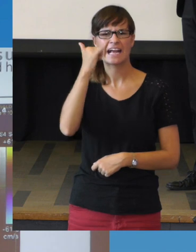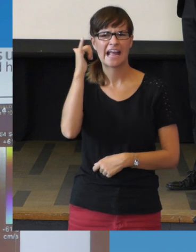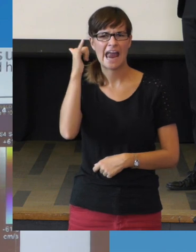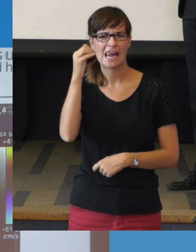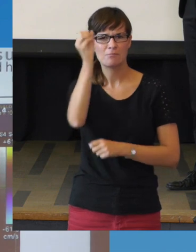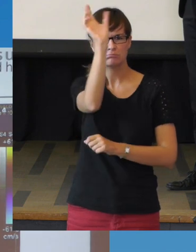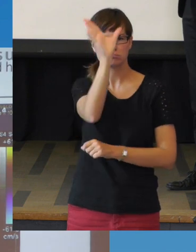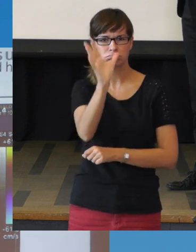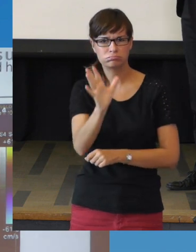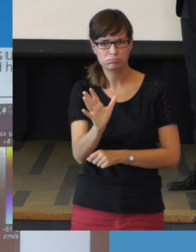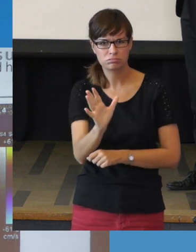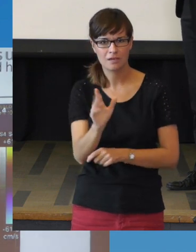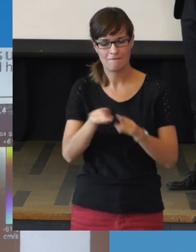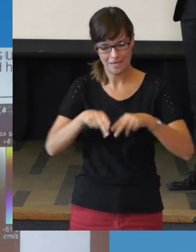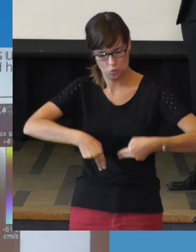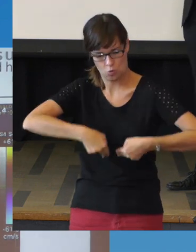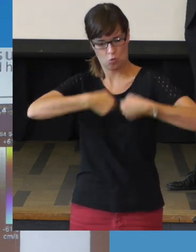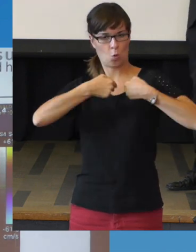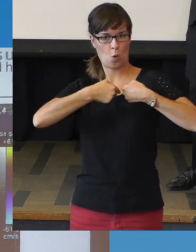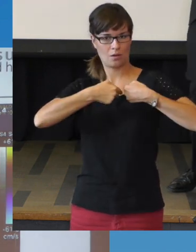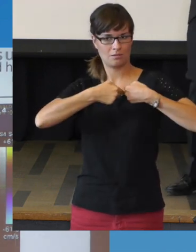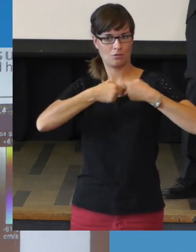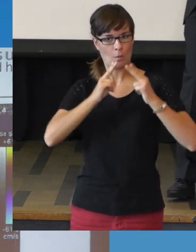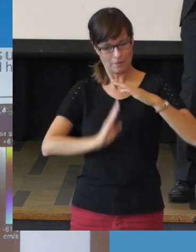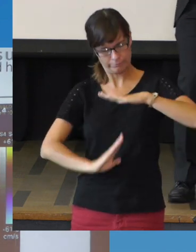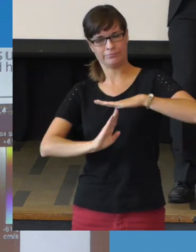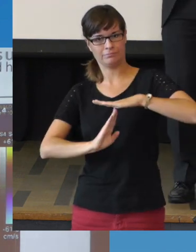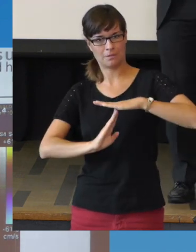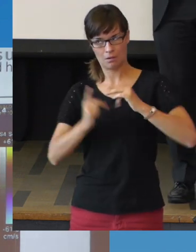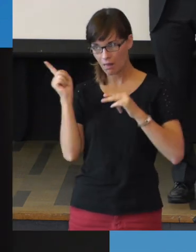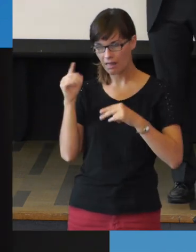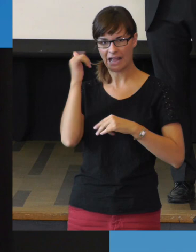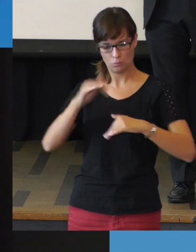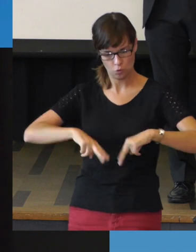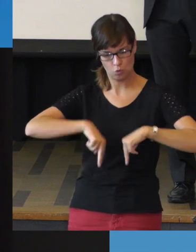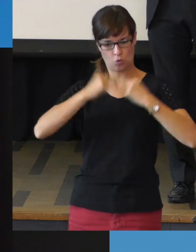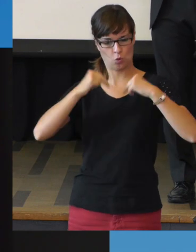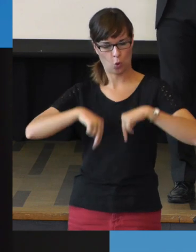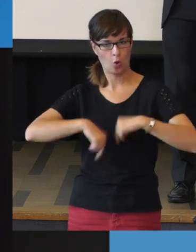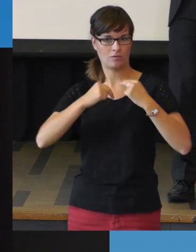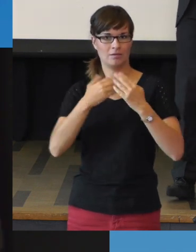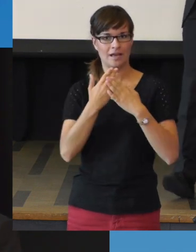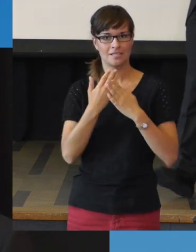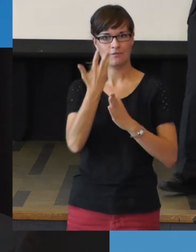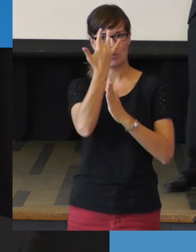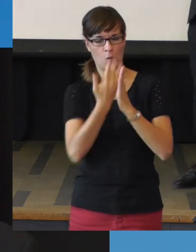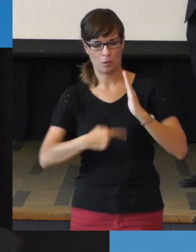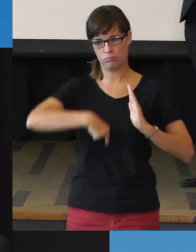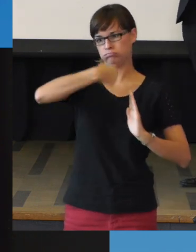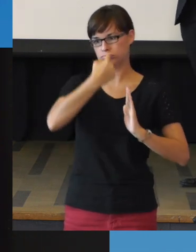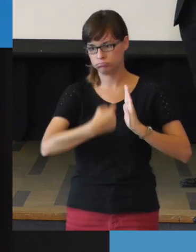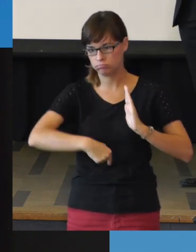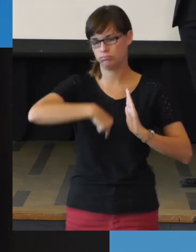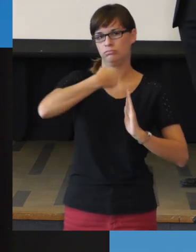Jet zurückfließt nach oben, und wenn natürlich das Herz eine undichte Klappe hat, pendelt das Blut hin und her und das Herz